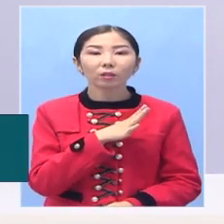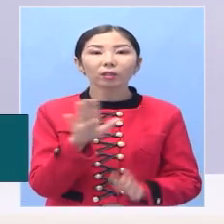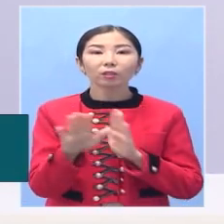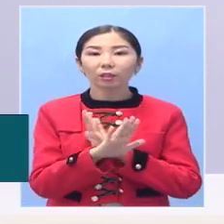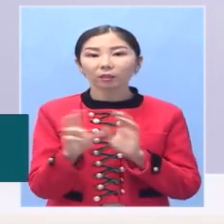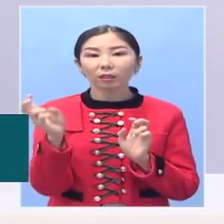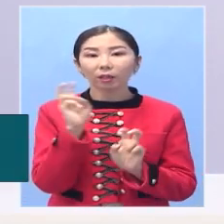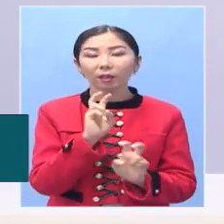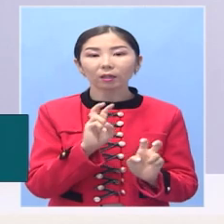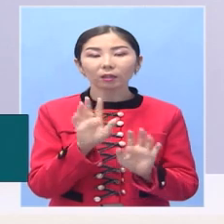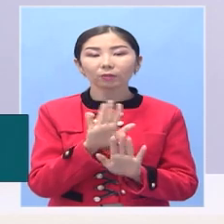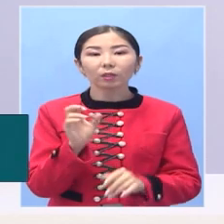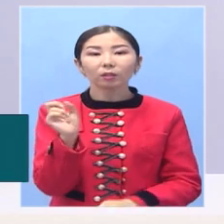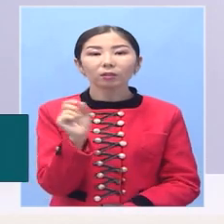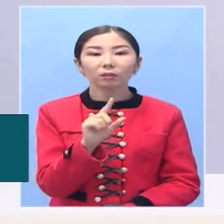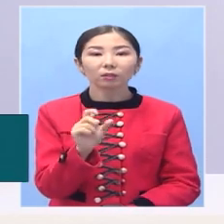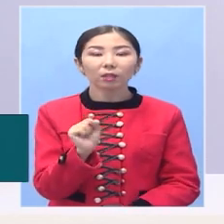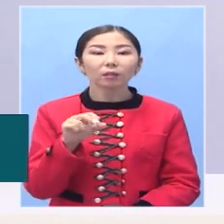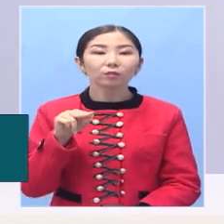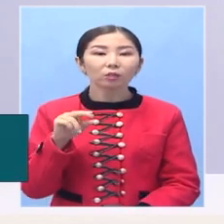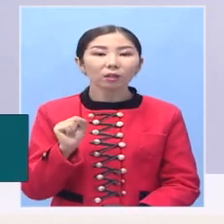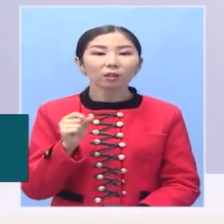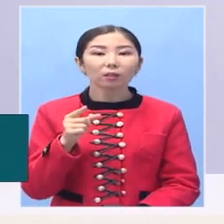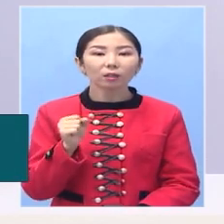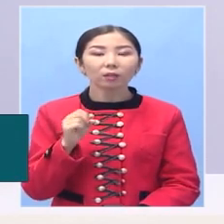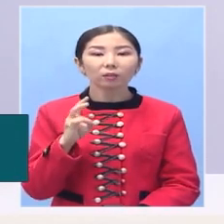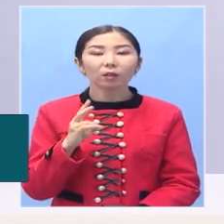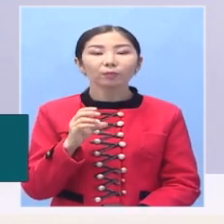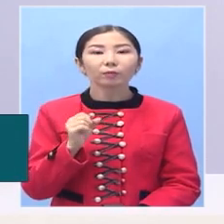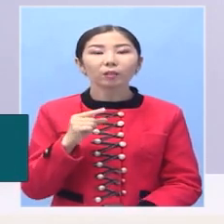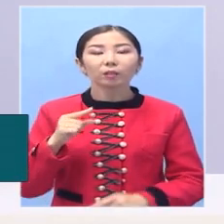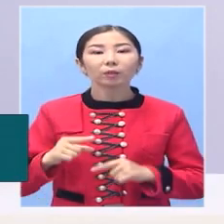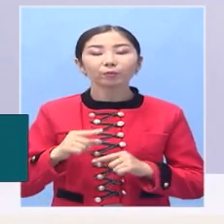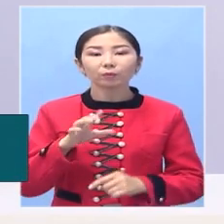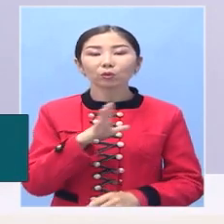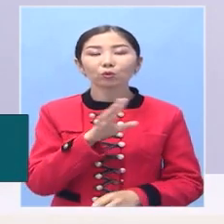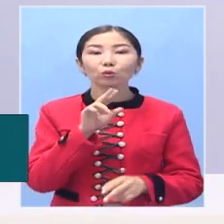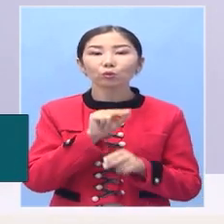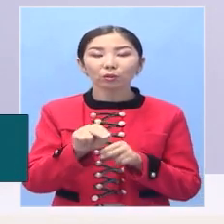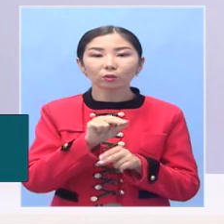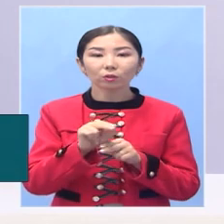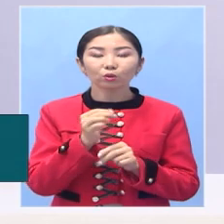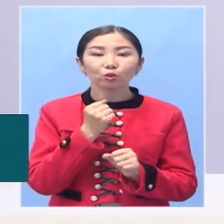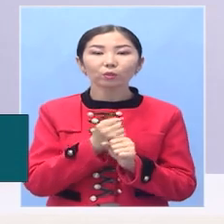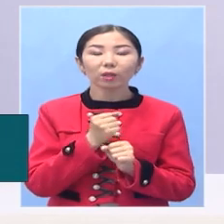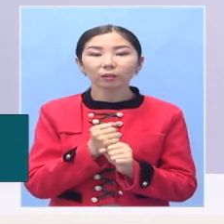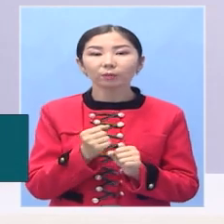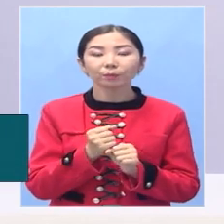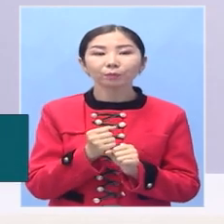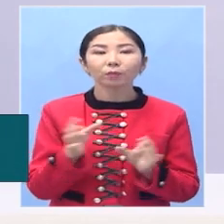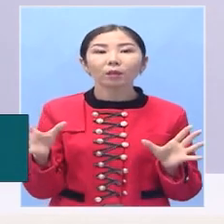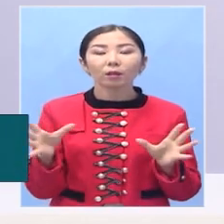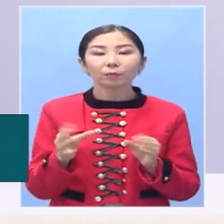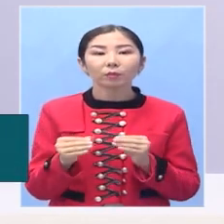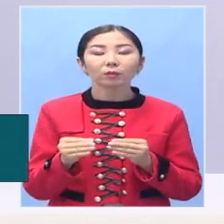каралмайт. Мына Зашаган кенти боюнча агымдагы жөндөө жүрүп атыр азыр. Агымдагы жөндөө. Ал агымдагы жөндөөдө